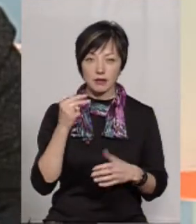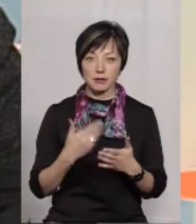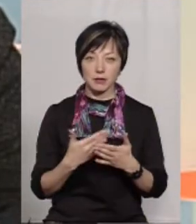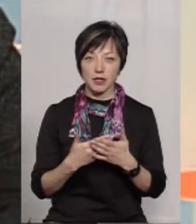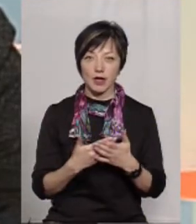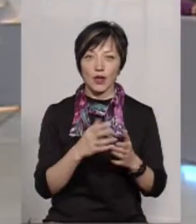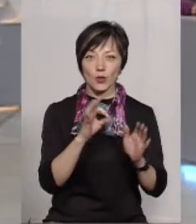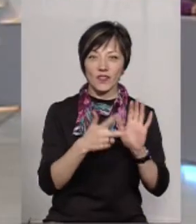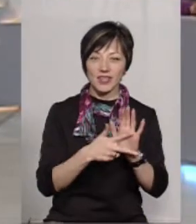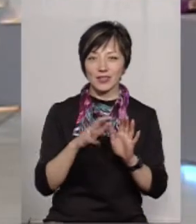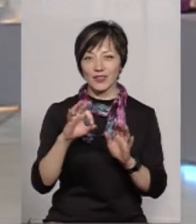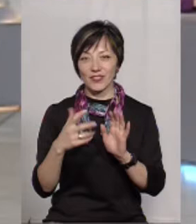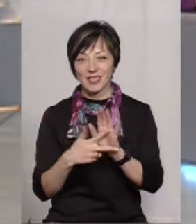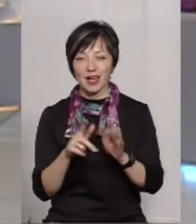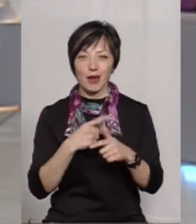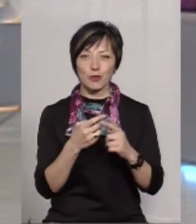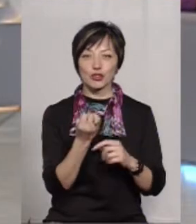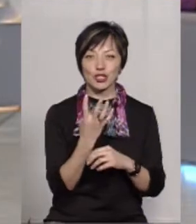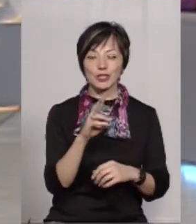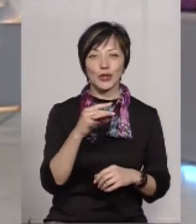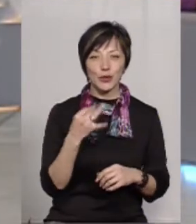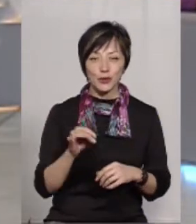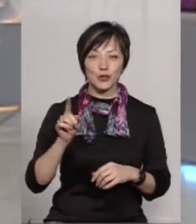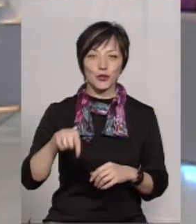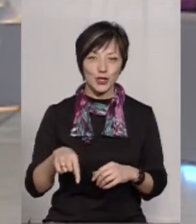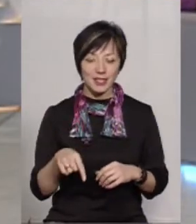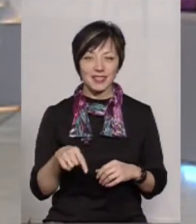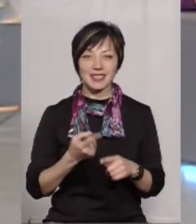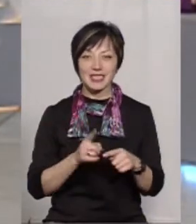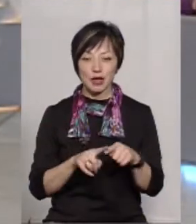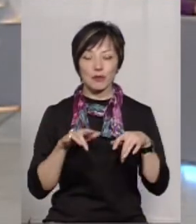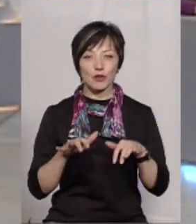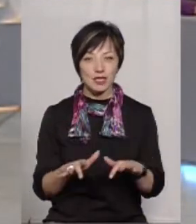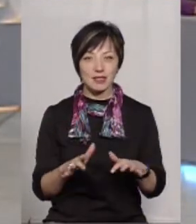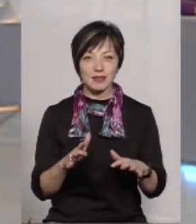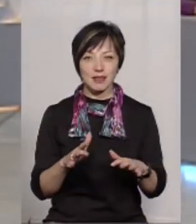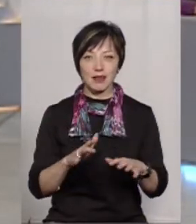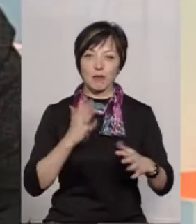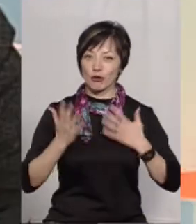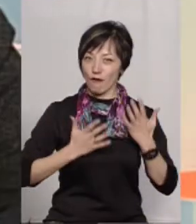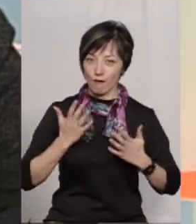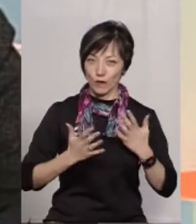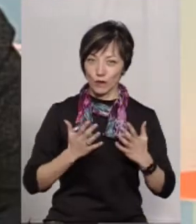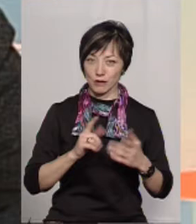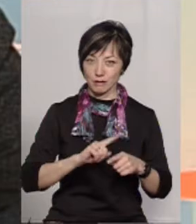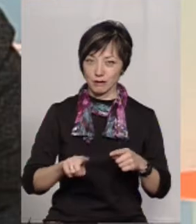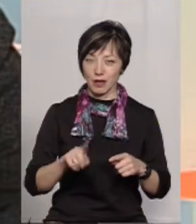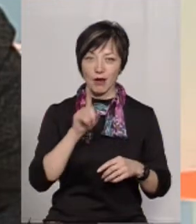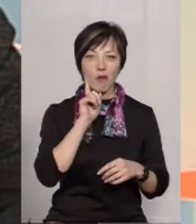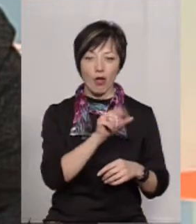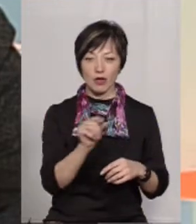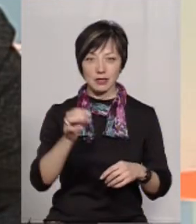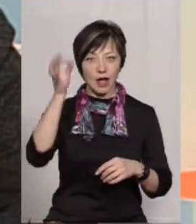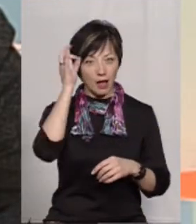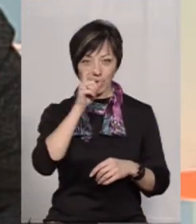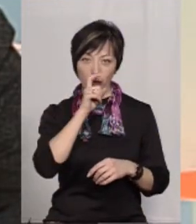там 08-08 або там 14 лютого, то тоді цей процес пожвавлюється. Молодята